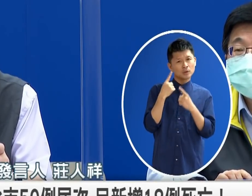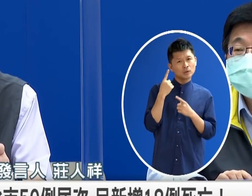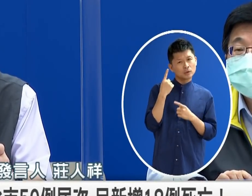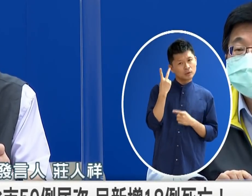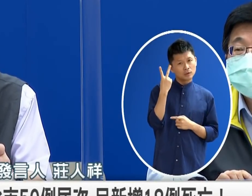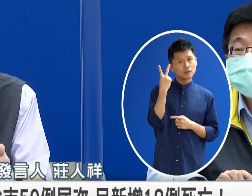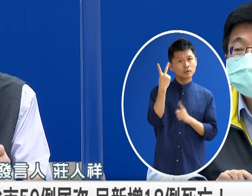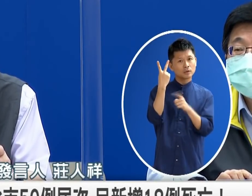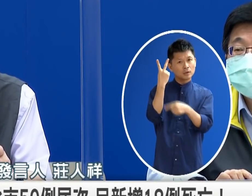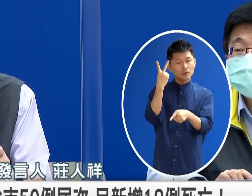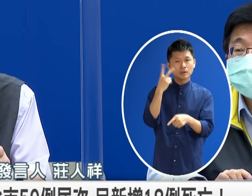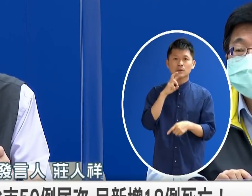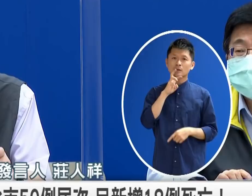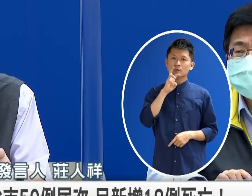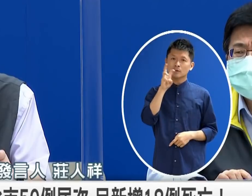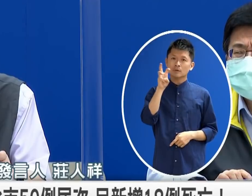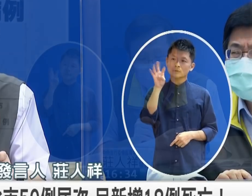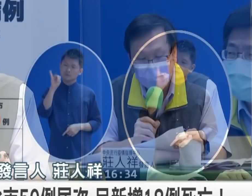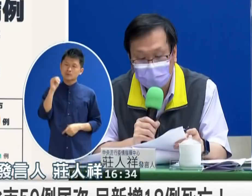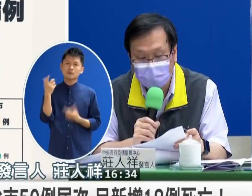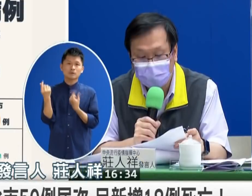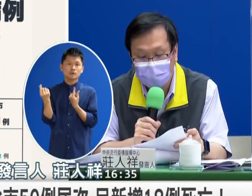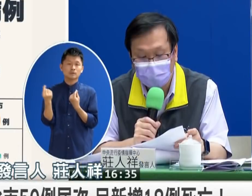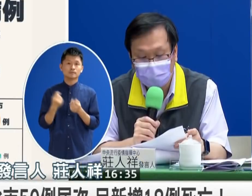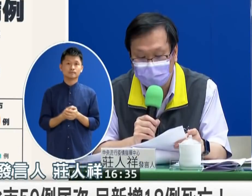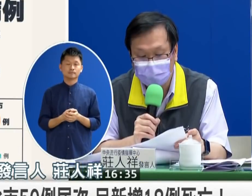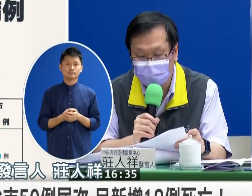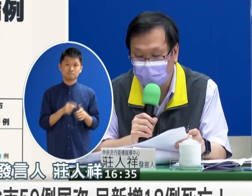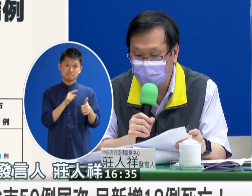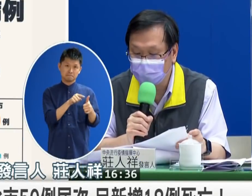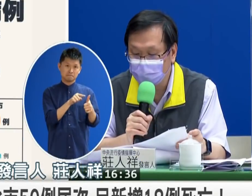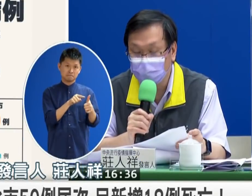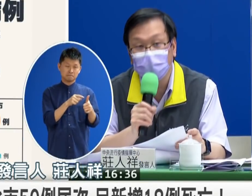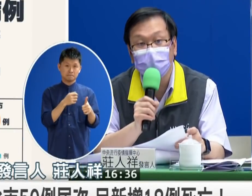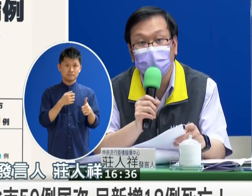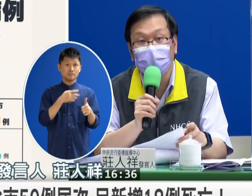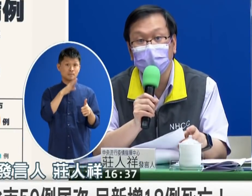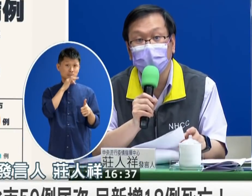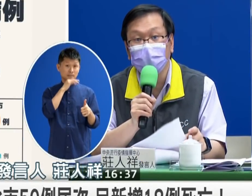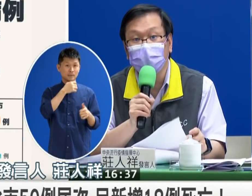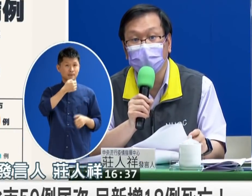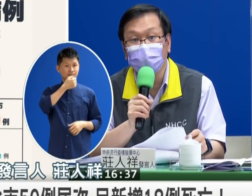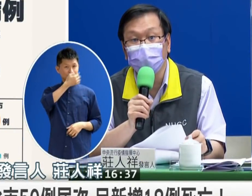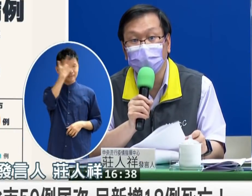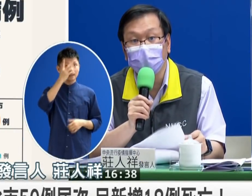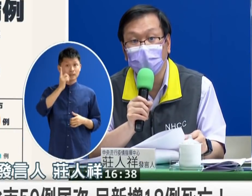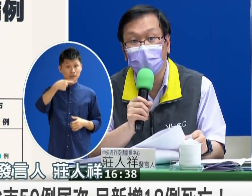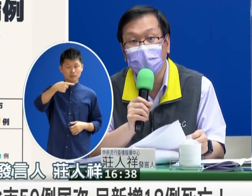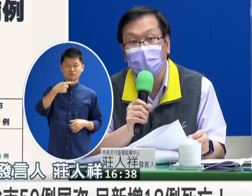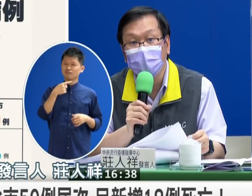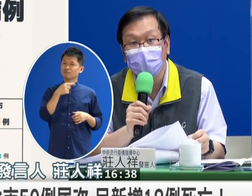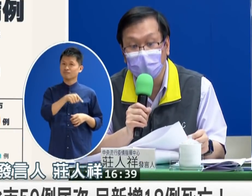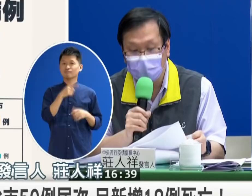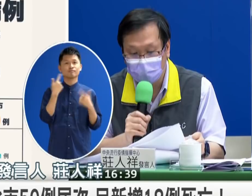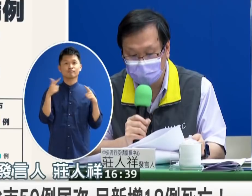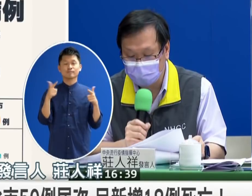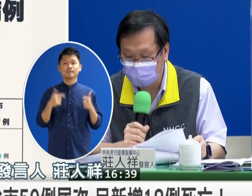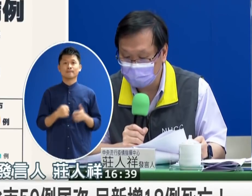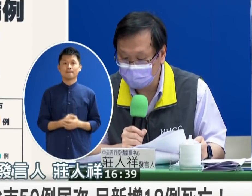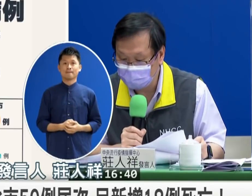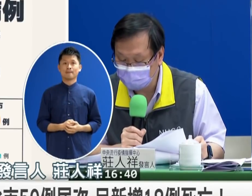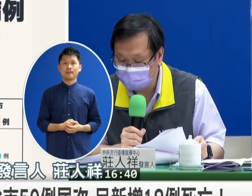得还有2位30几岁的了哈、哦，这位应该不是年纪最轻的一个部分嘿。